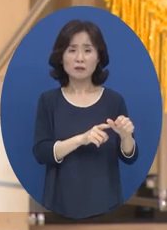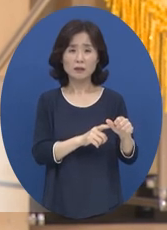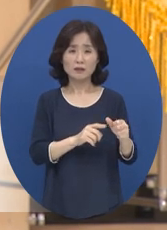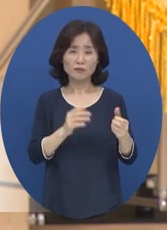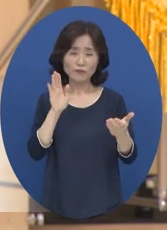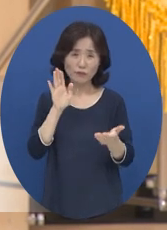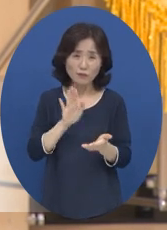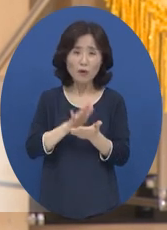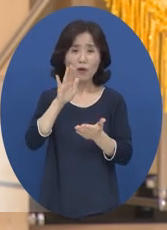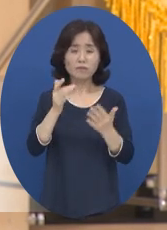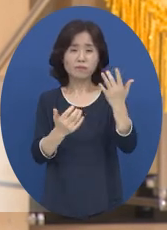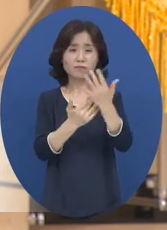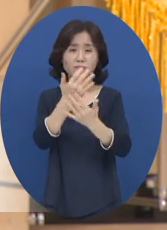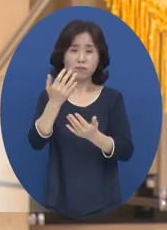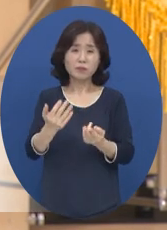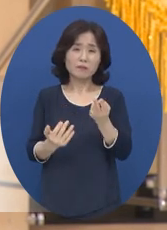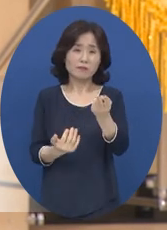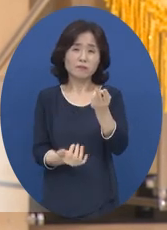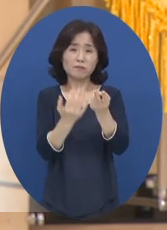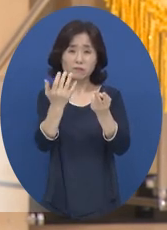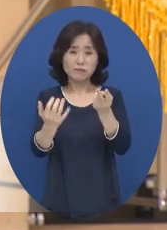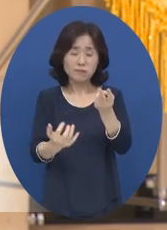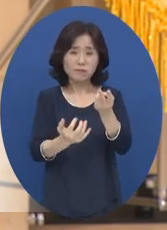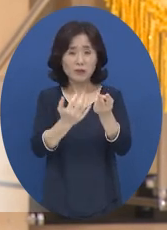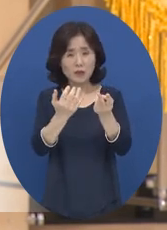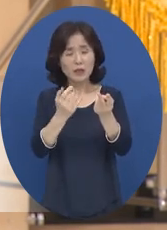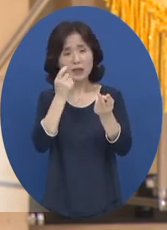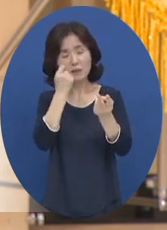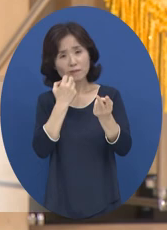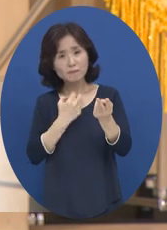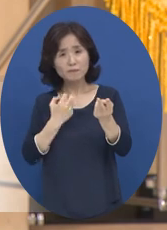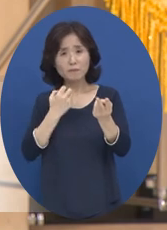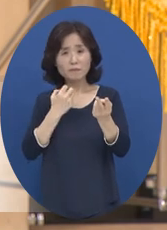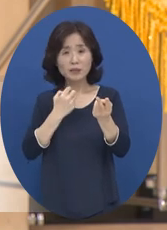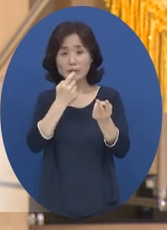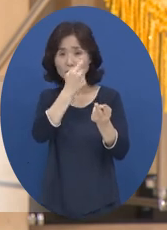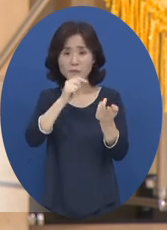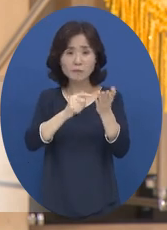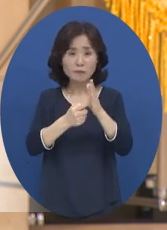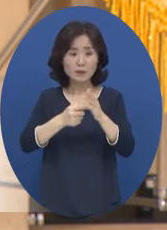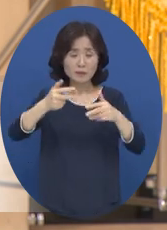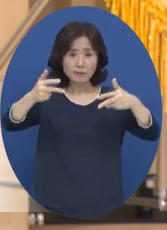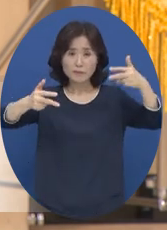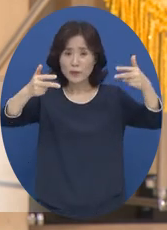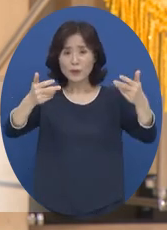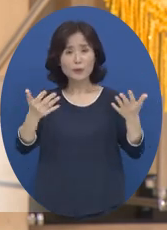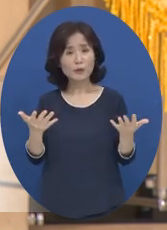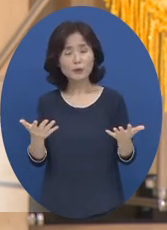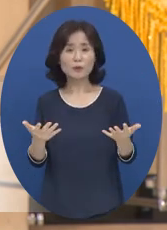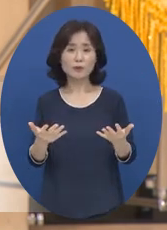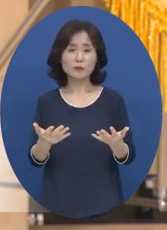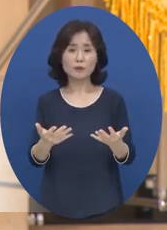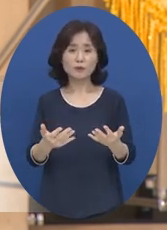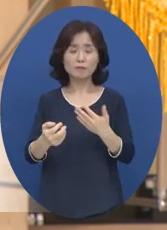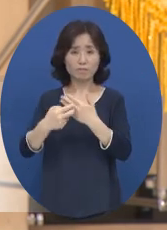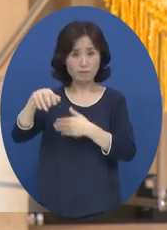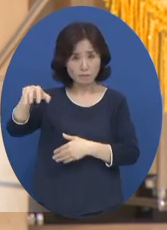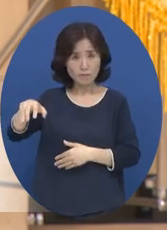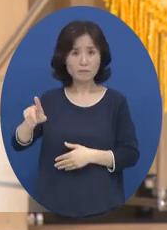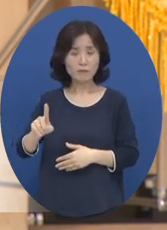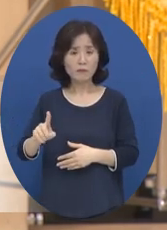그 뜨거운 곳을 들어갔어요. 입증할 수 있는 CCTV가 없어서 병원 쪽에서는